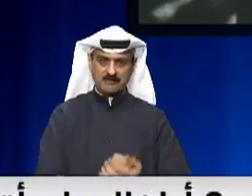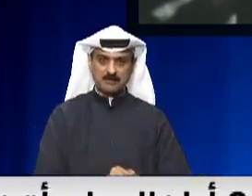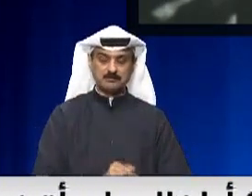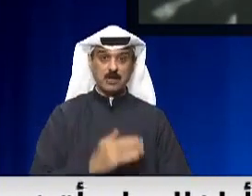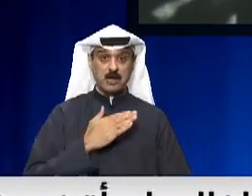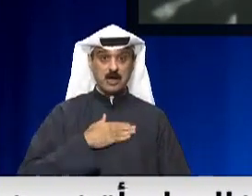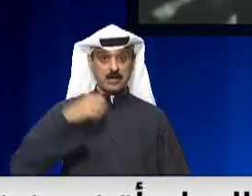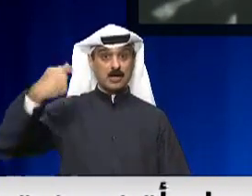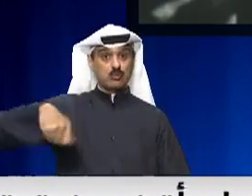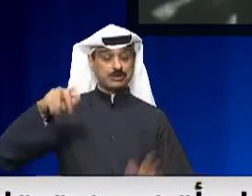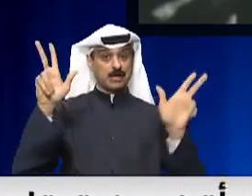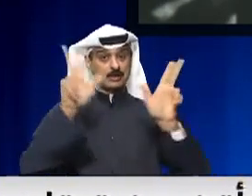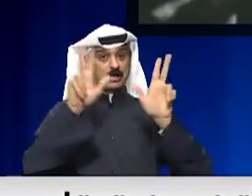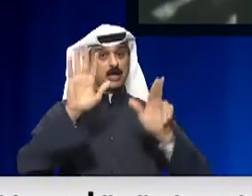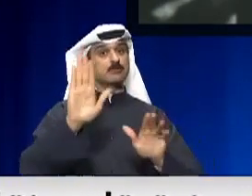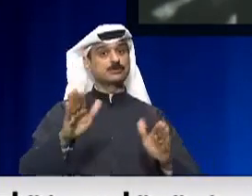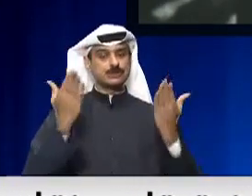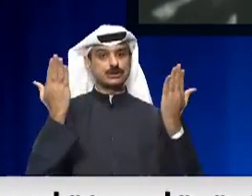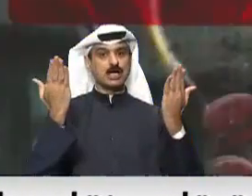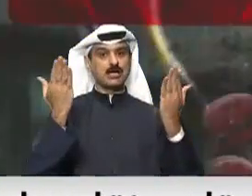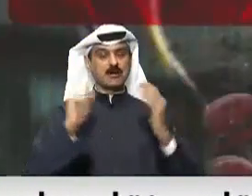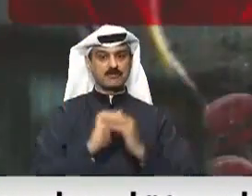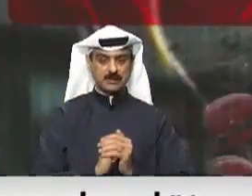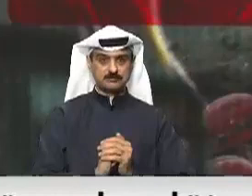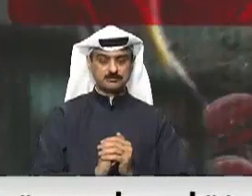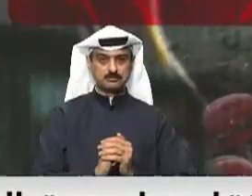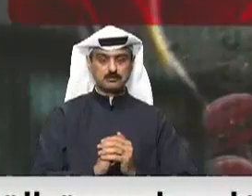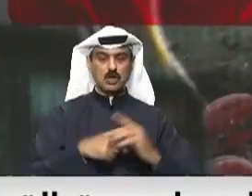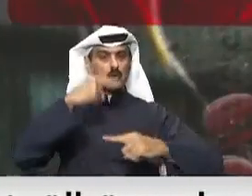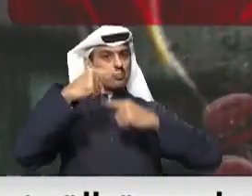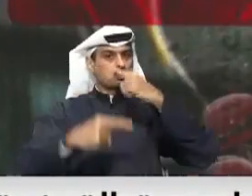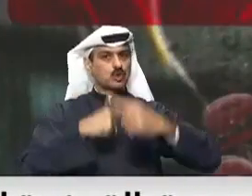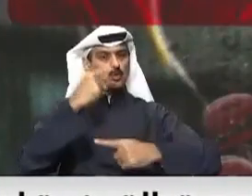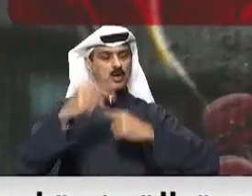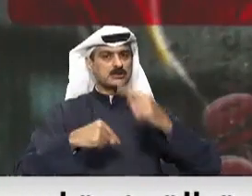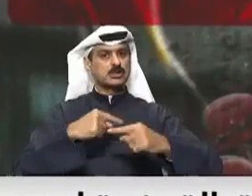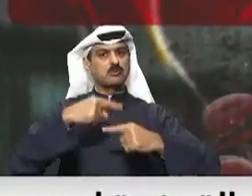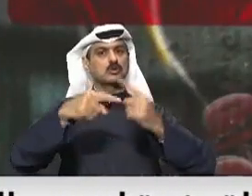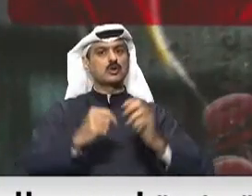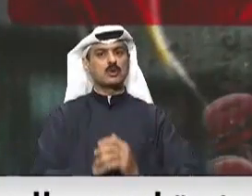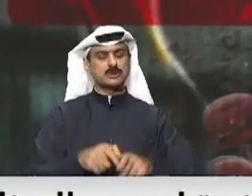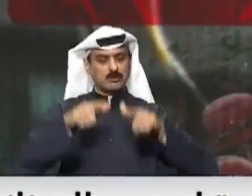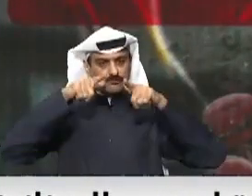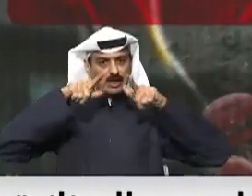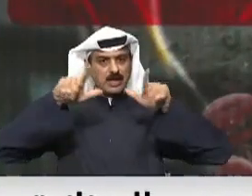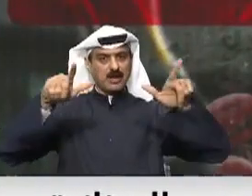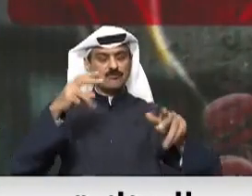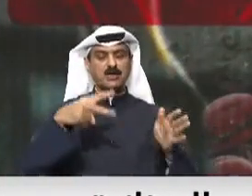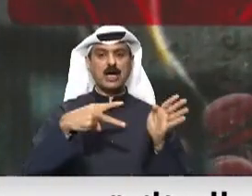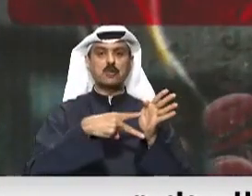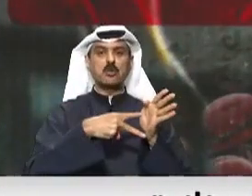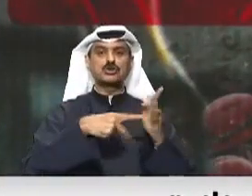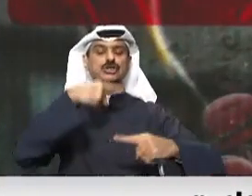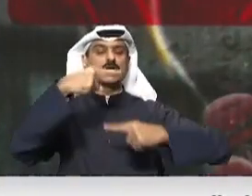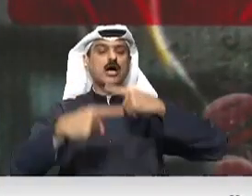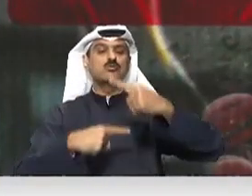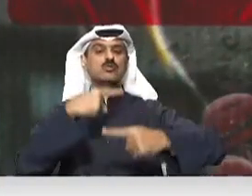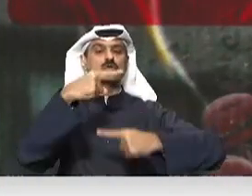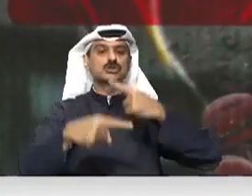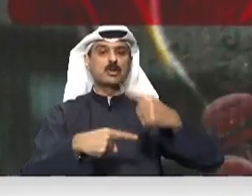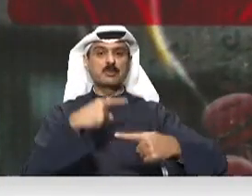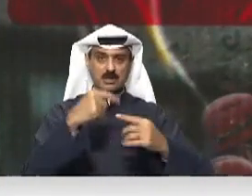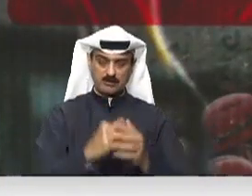في وزارة الإعلام بإذن الله سنكون على تواصل مستمر وعلى مدار 24 ساعة، طالما أن